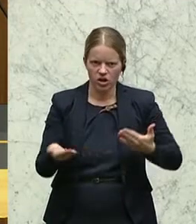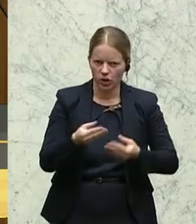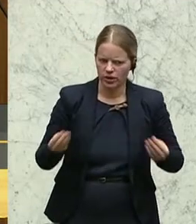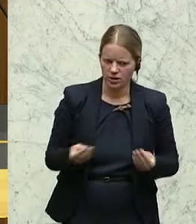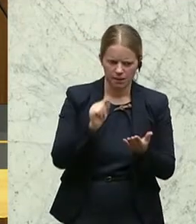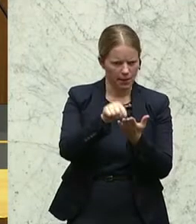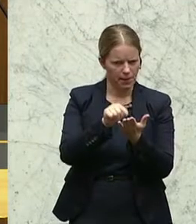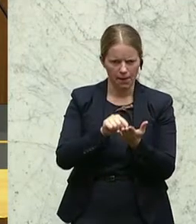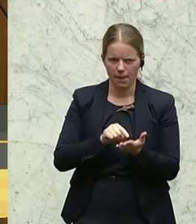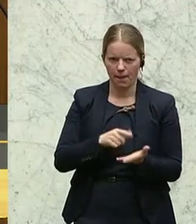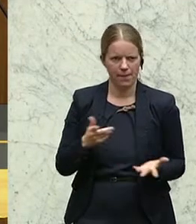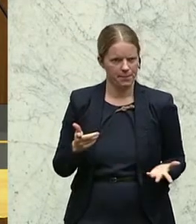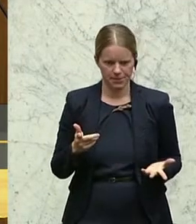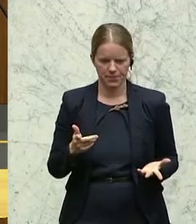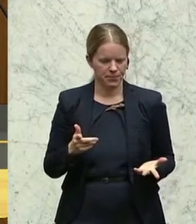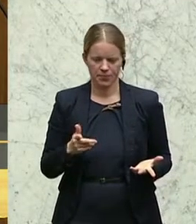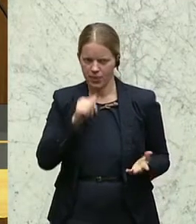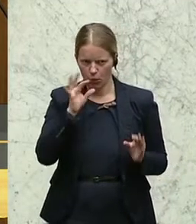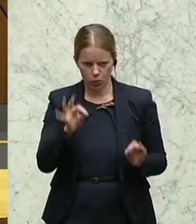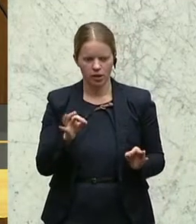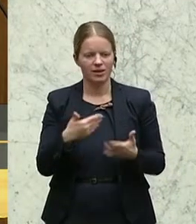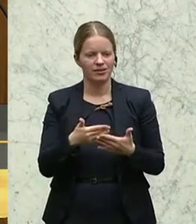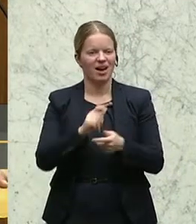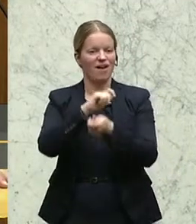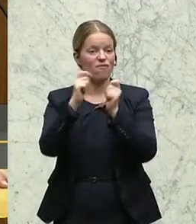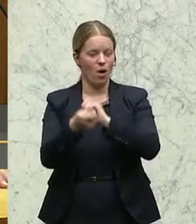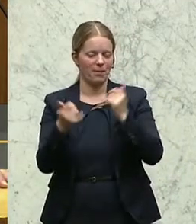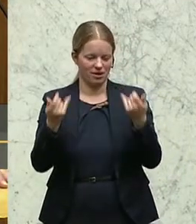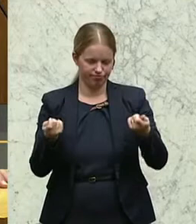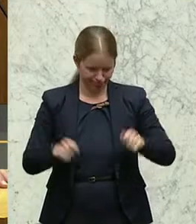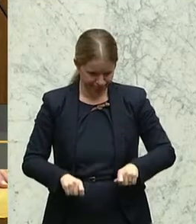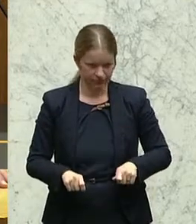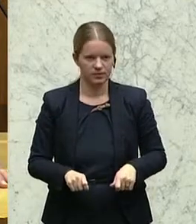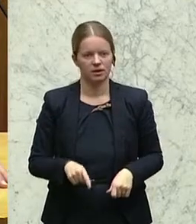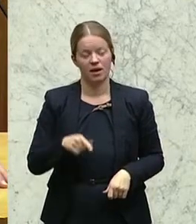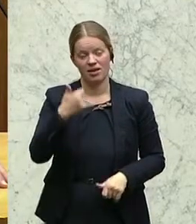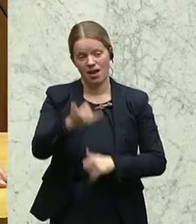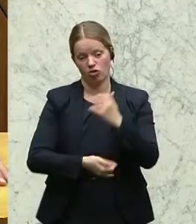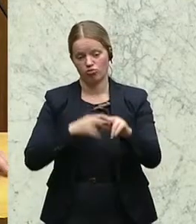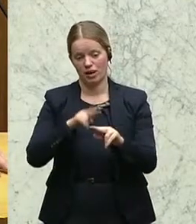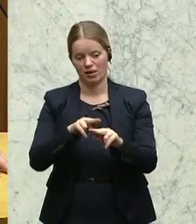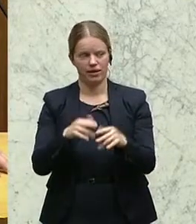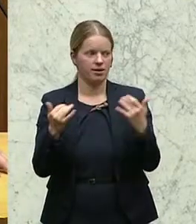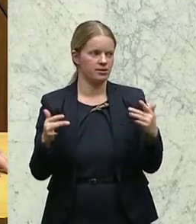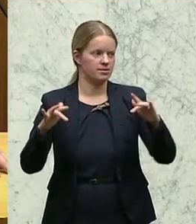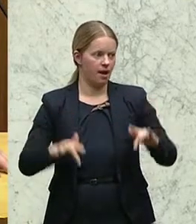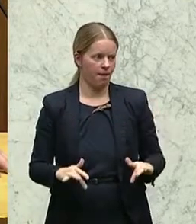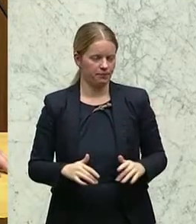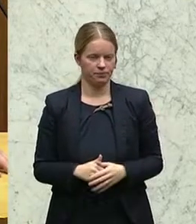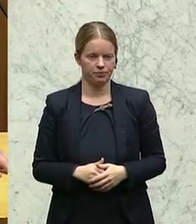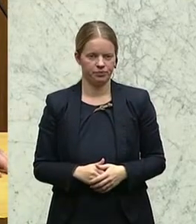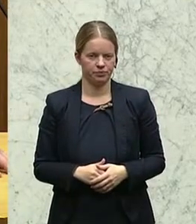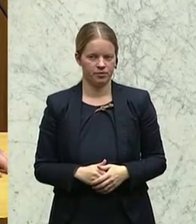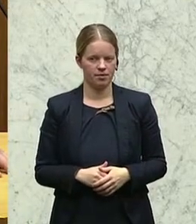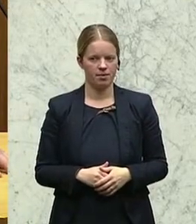Dingen passiert ist. Und man hat sich zu einer Reform entschlossen. Nun ein Jahr später ist man hier. Interessanterweise, was man sich